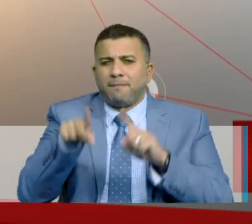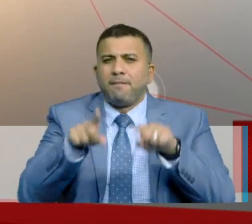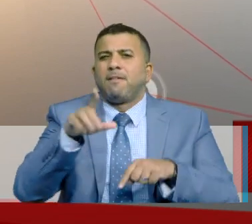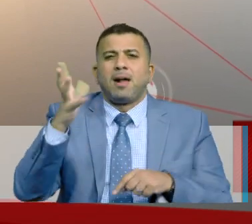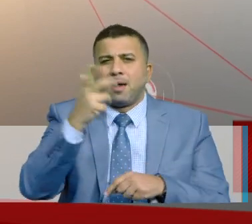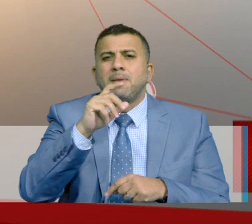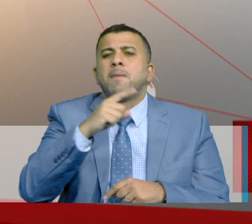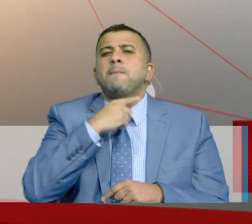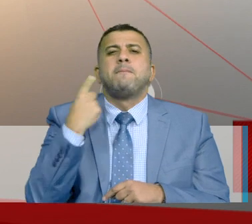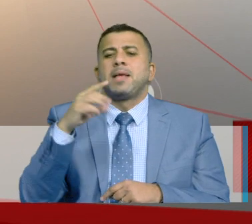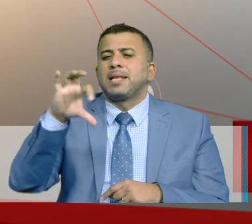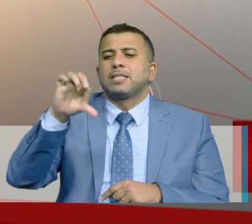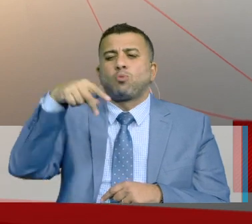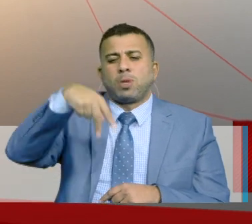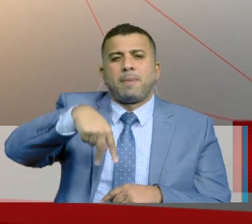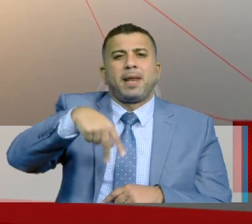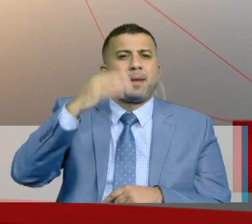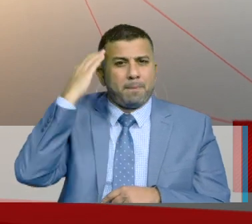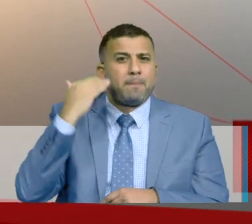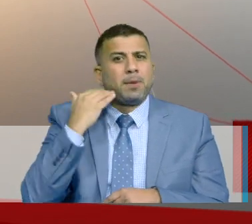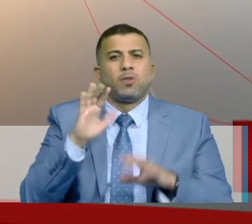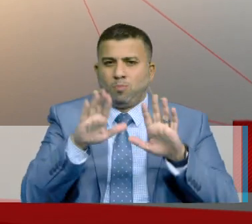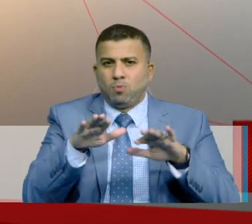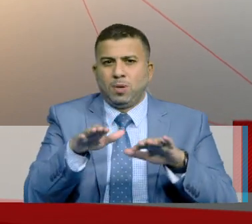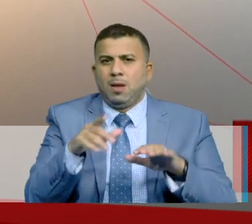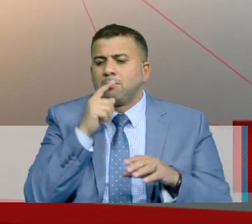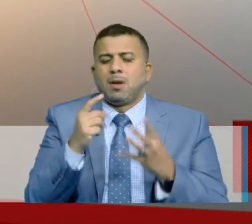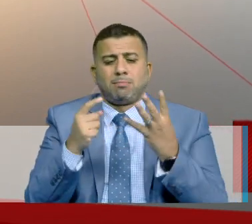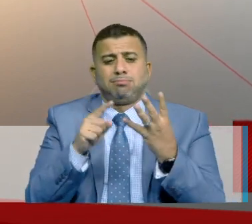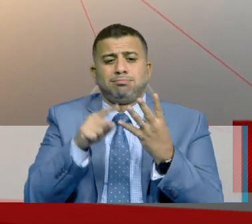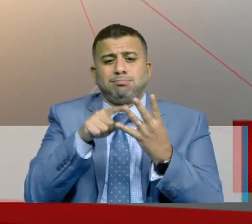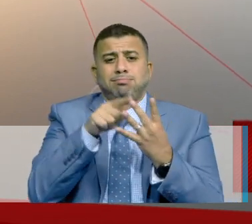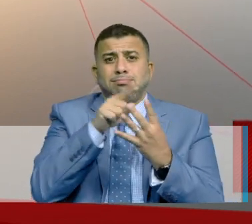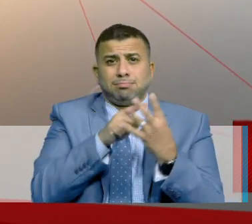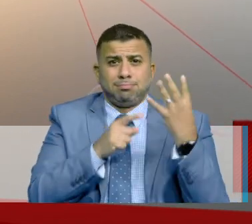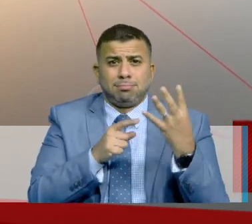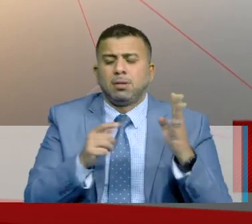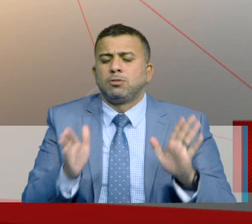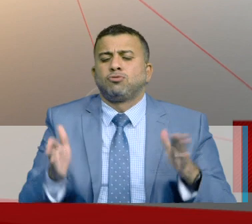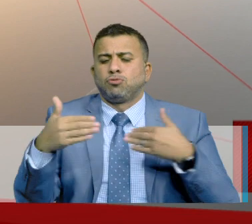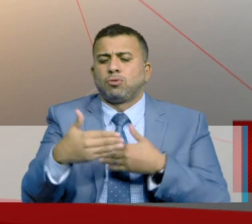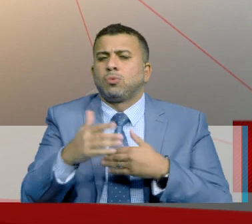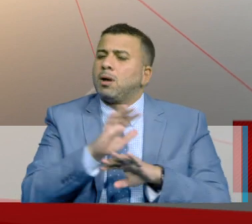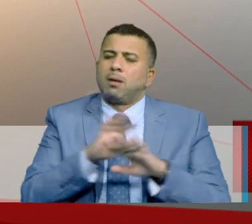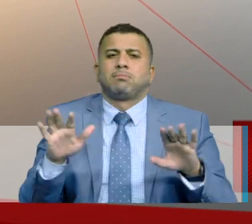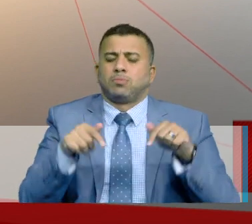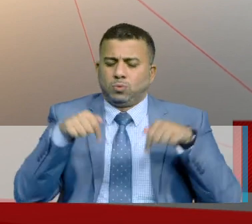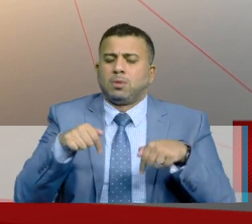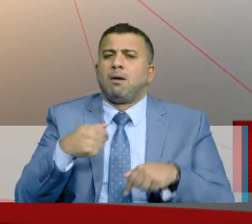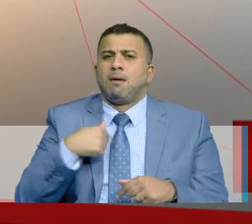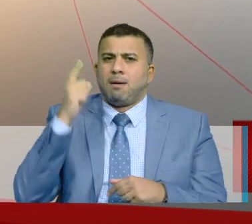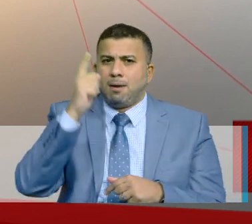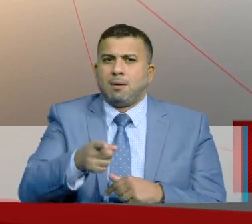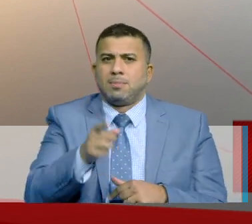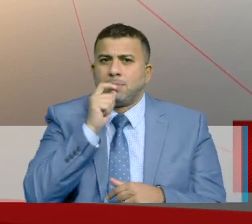189 حاله هذه الحالات اللي هي يعني يقبلها الصدق خلاص الان يعني كل